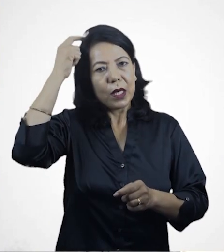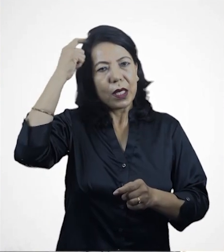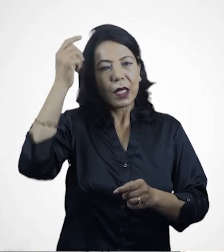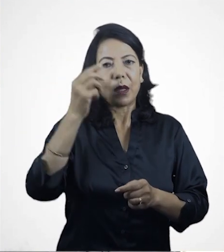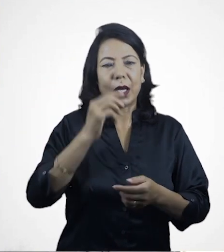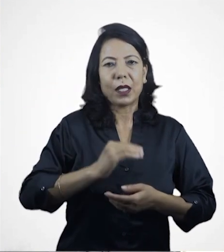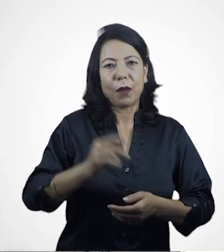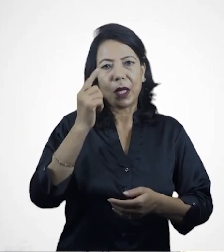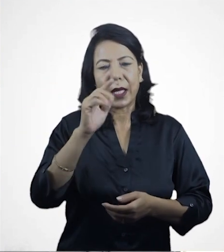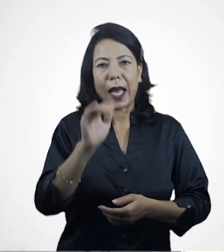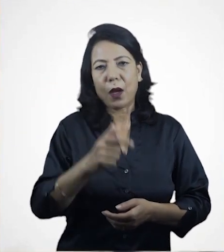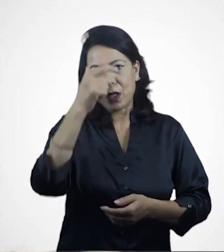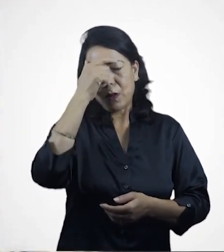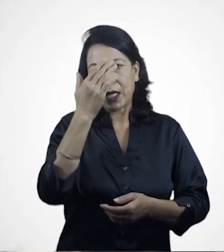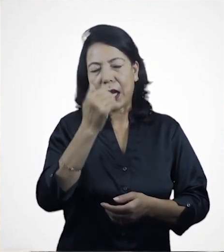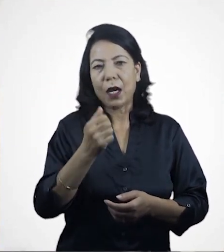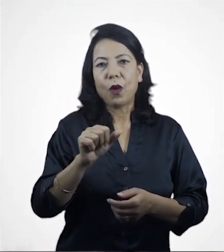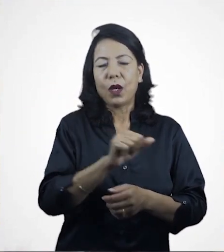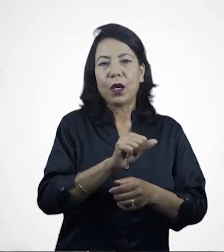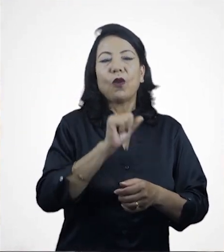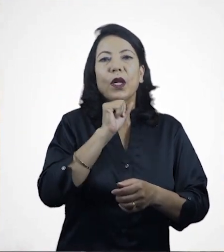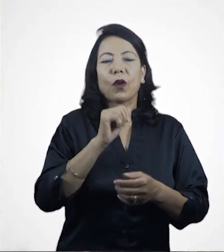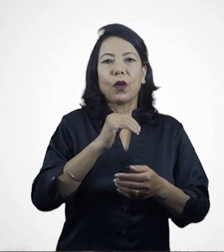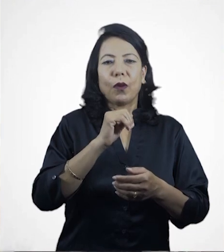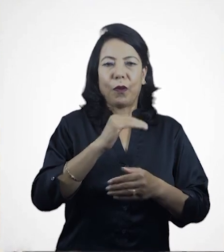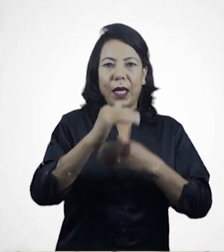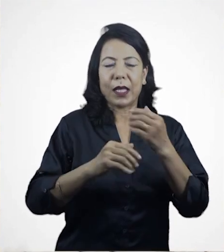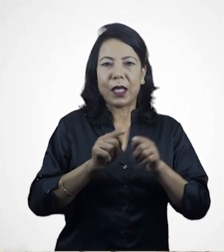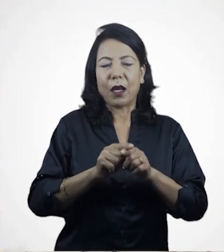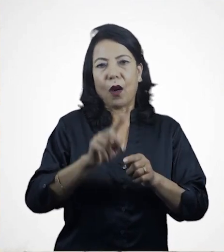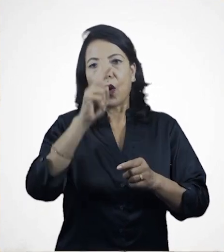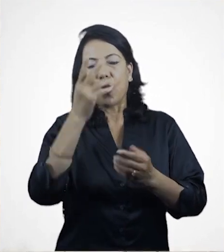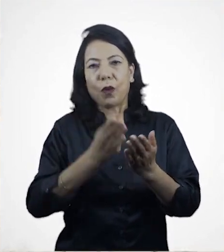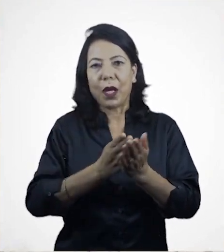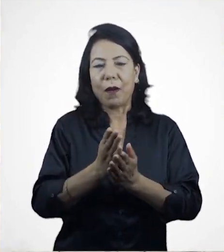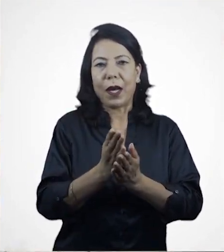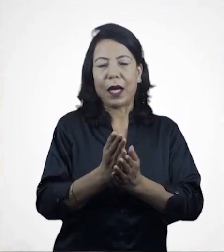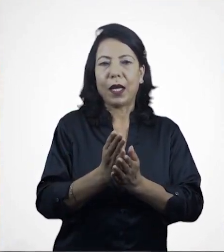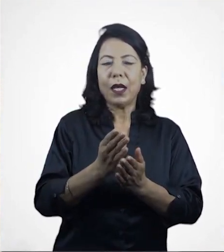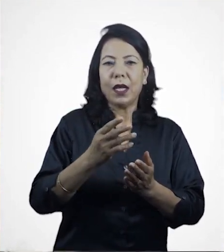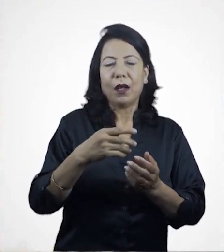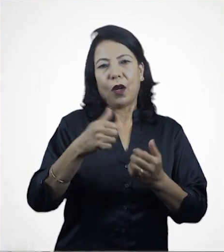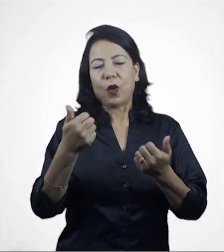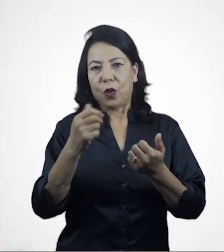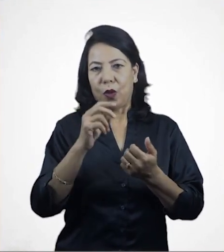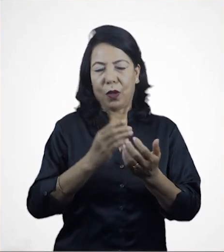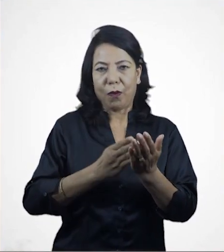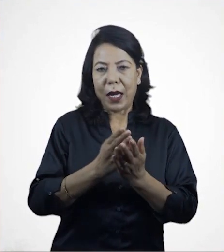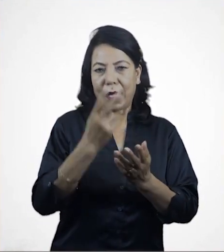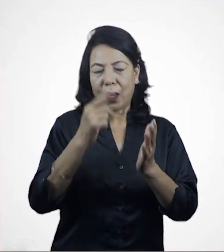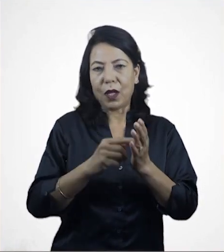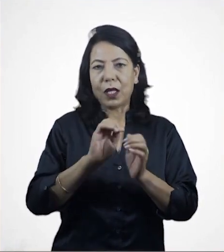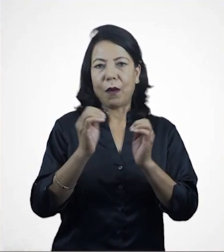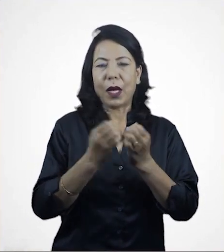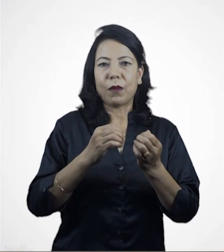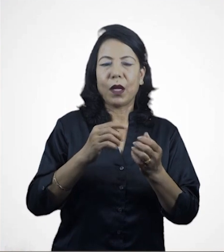मस्तिश कमा जन्मजात आयको समस्या को काराण उम्मेरको विकास अंगई अनाउटो खालको बेवाहार सभाविक परक्रिया देखाउने समाज